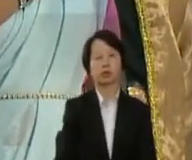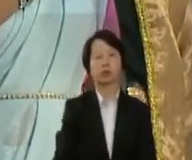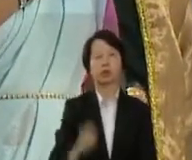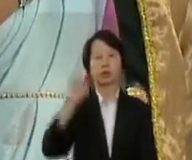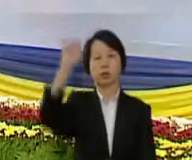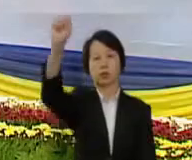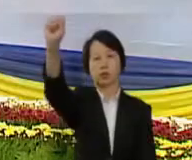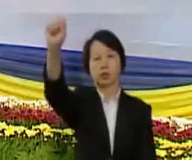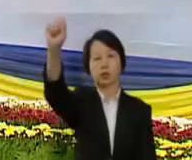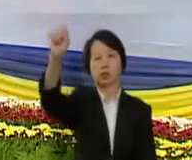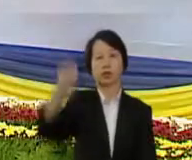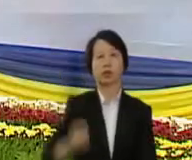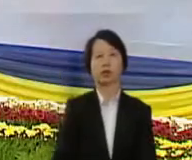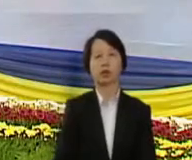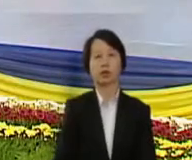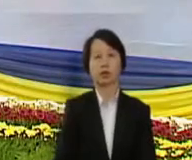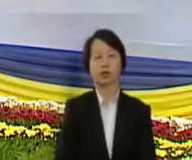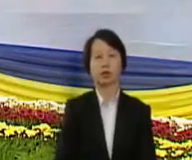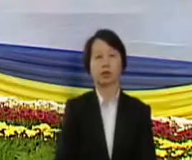Merdeka!